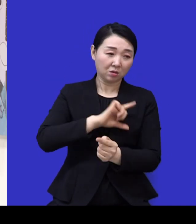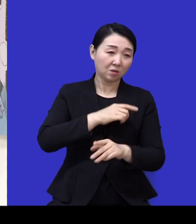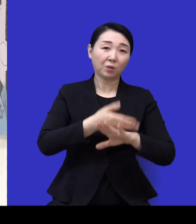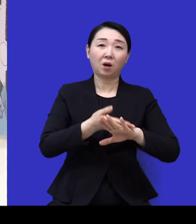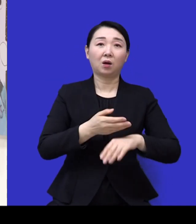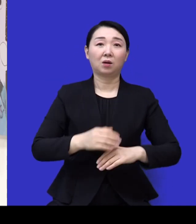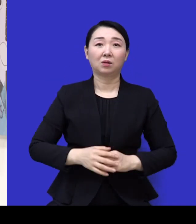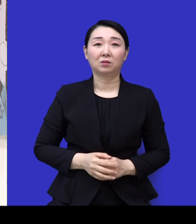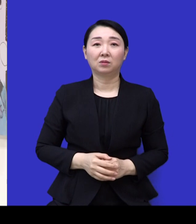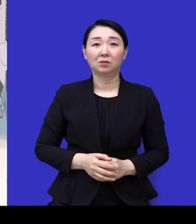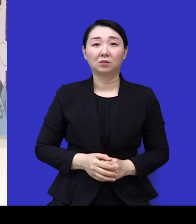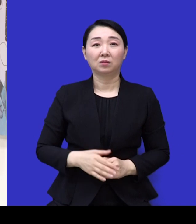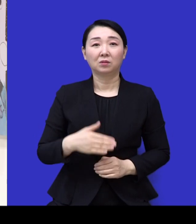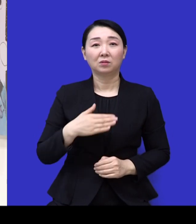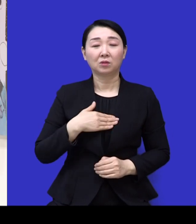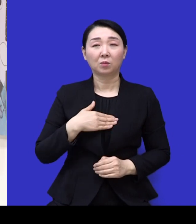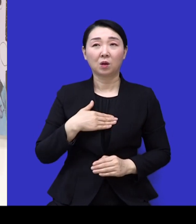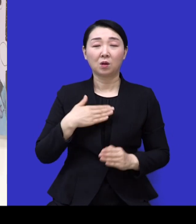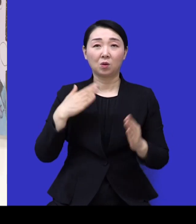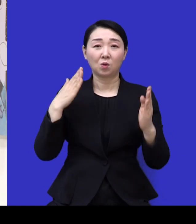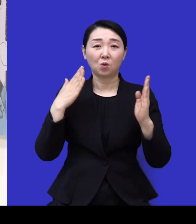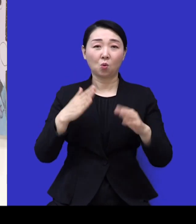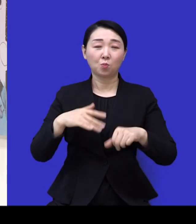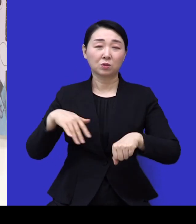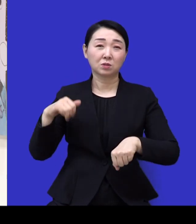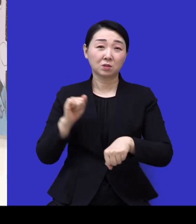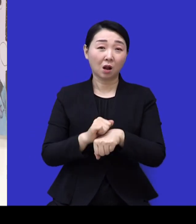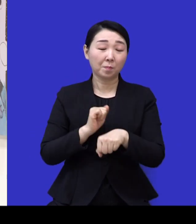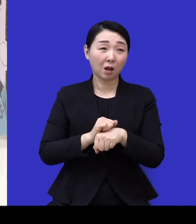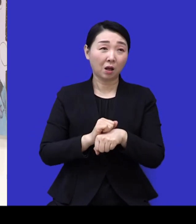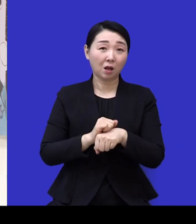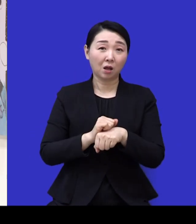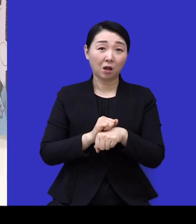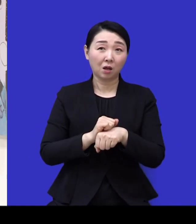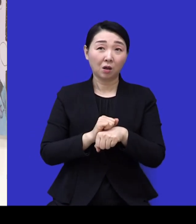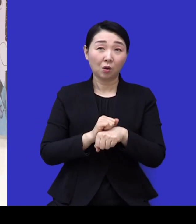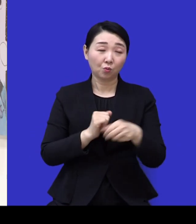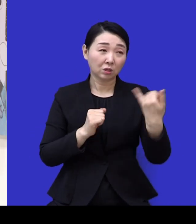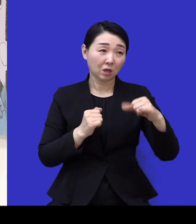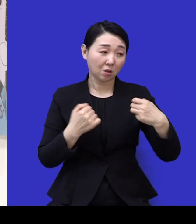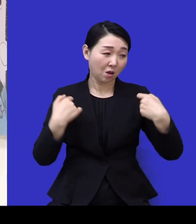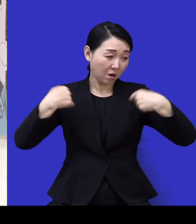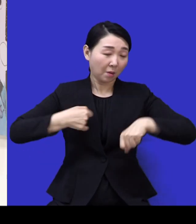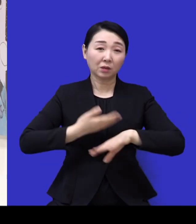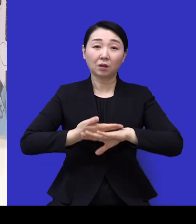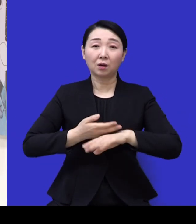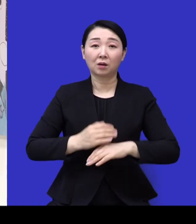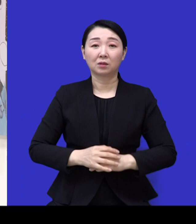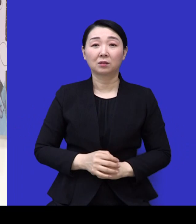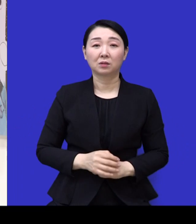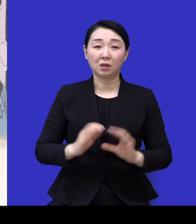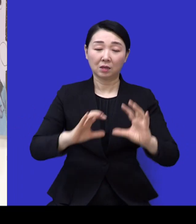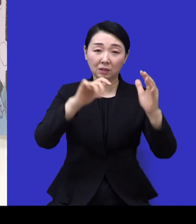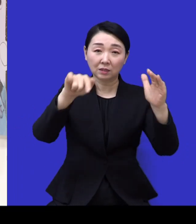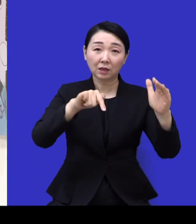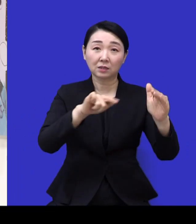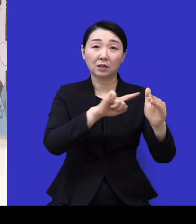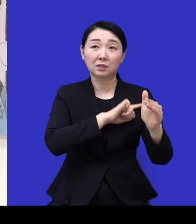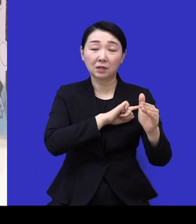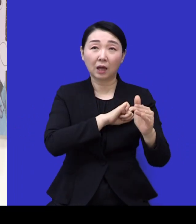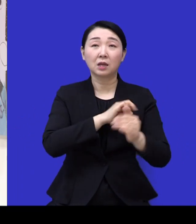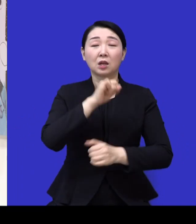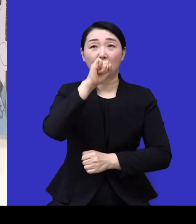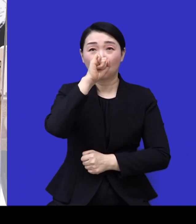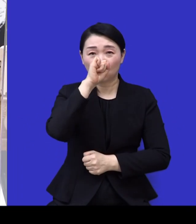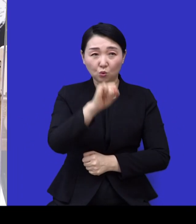거고 정말 공부 잘하고 하라 하고 우리 아이들의 가방도 다른 거고 그래서 네네. 세상에서 가장 강력한